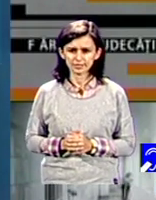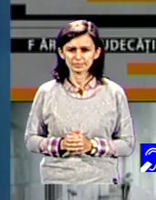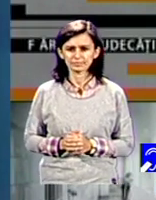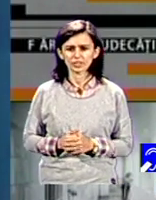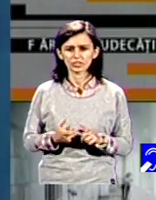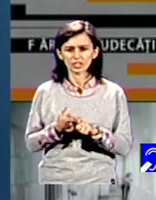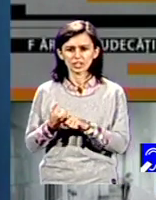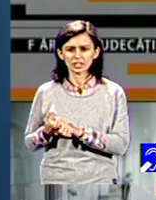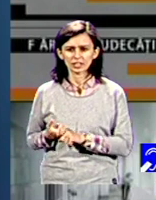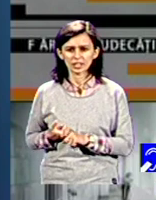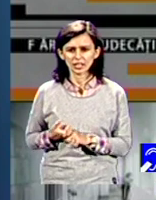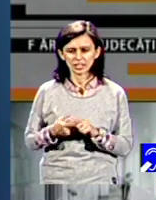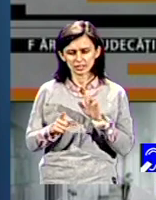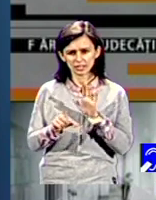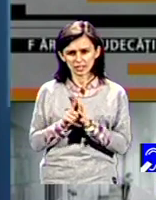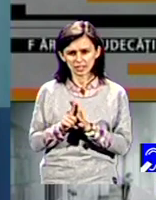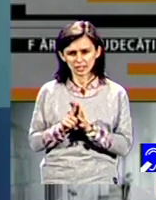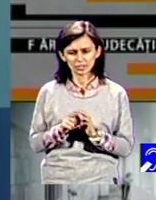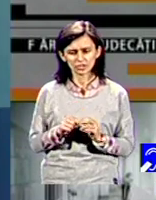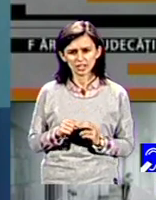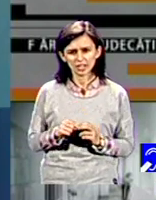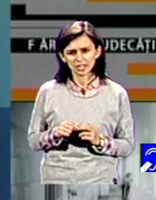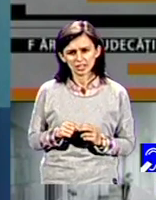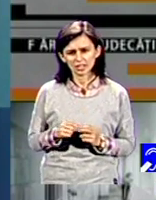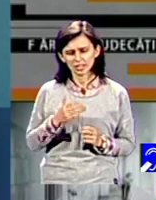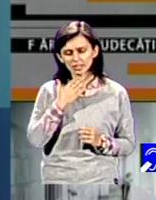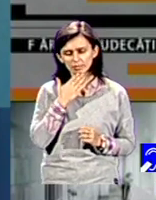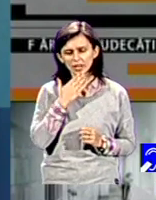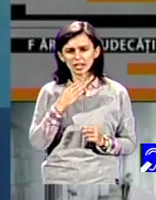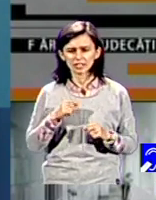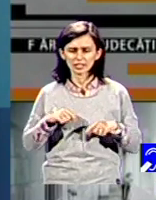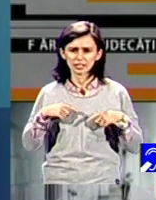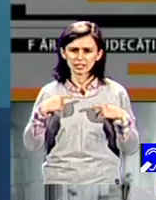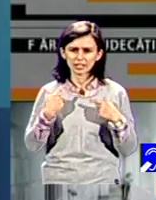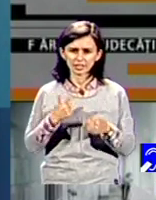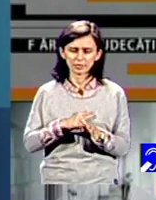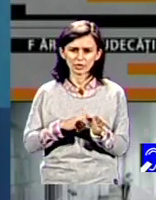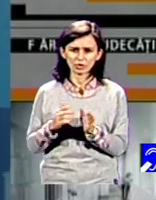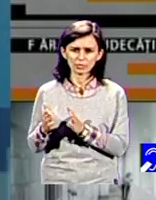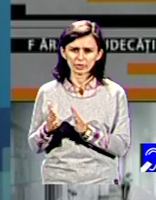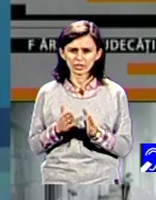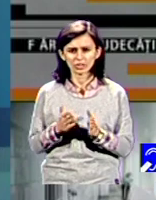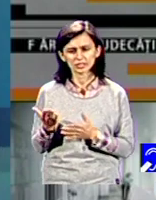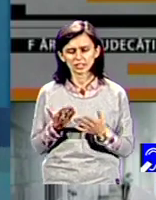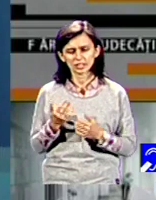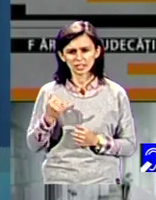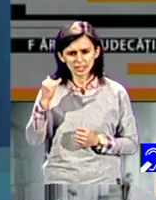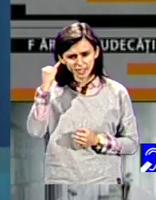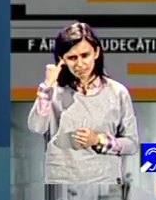povestea cu oaia din fericire trăim întro perioadă în care superstițiile